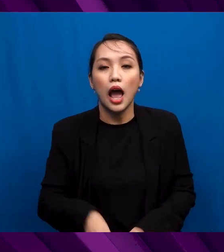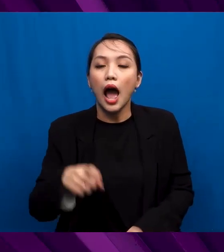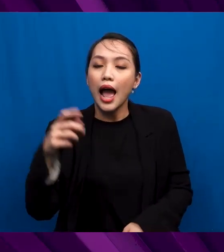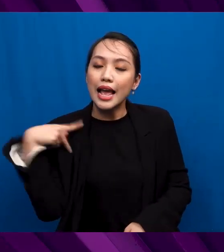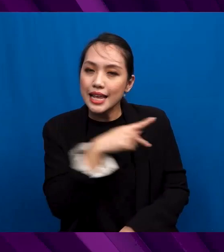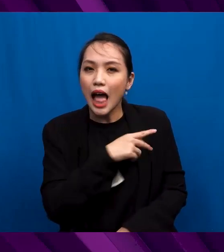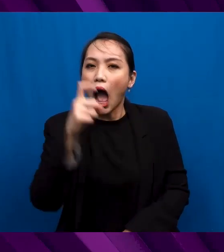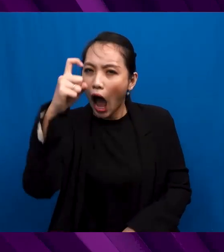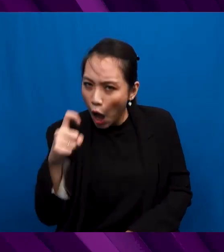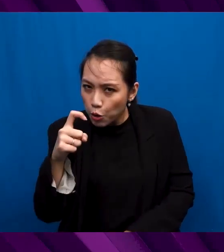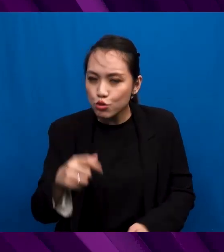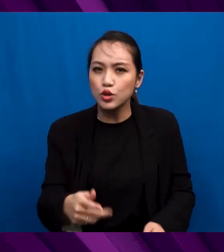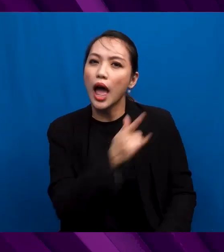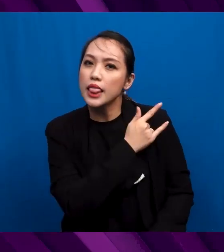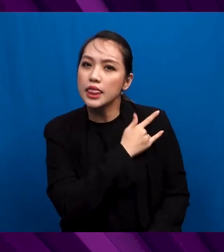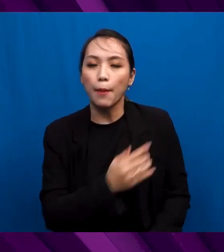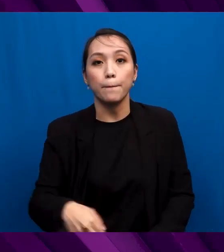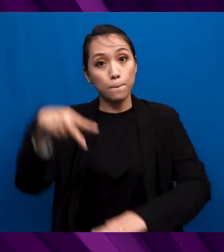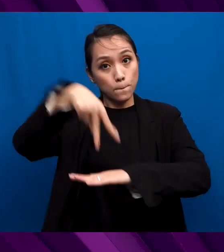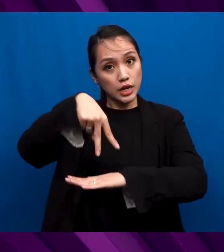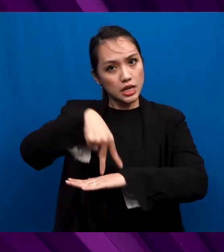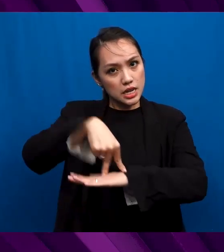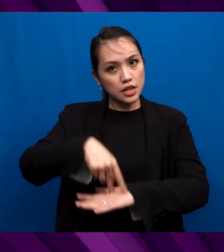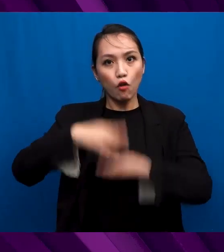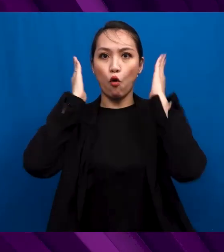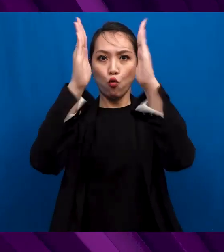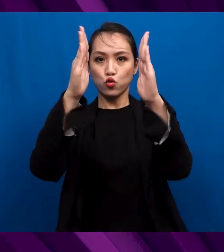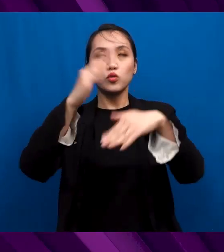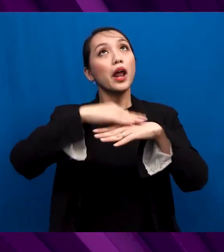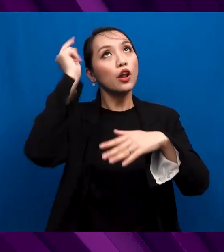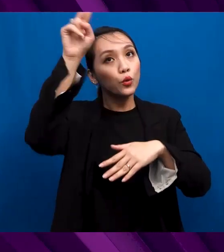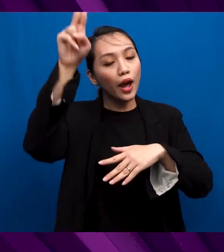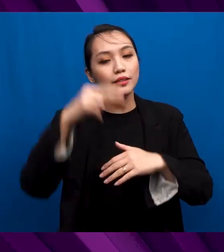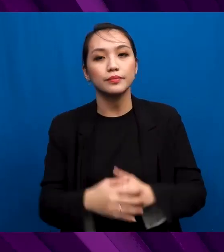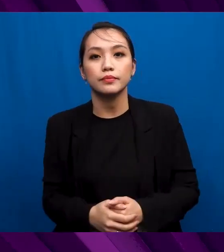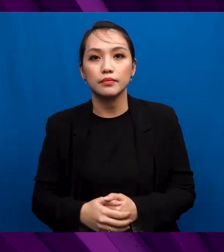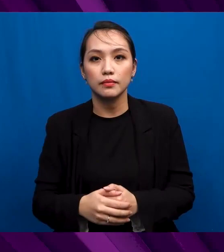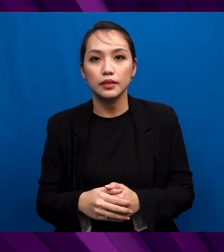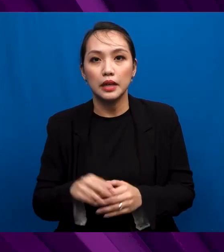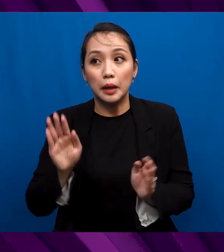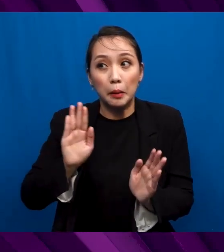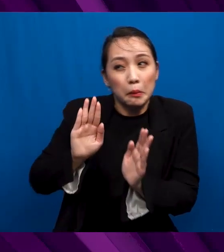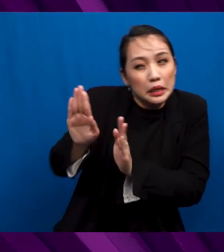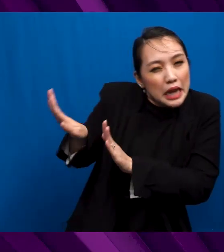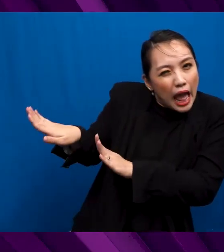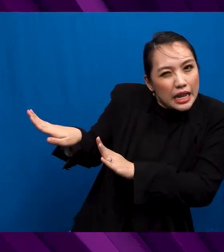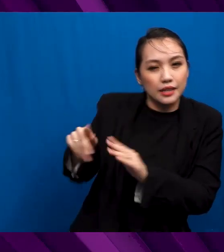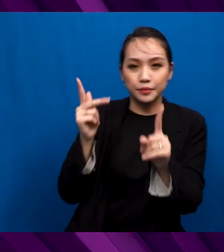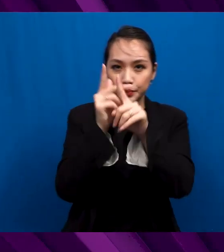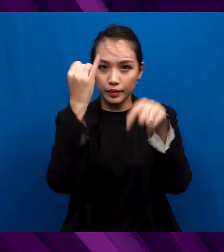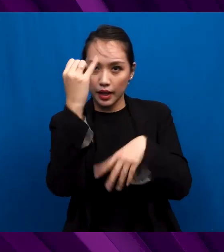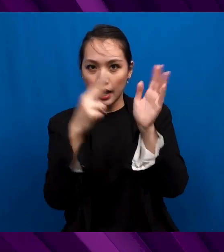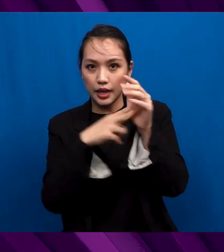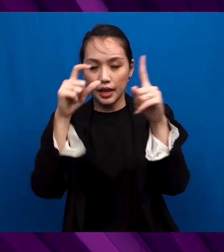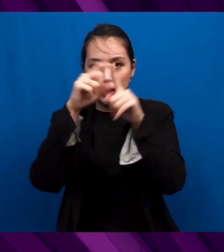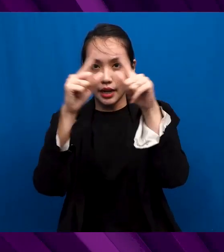Jangan main-main dengan Roh Kudus. Kalau kita mau diberkati Tuhan, hindari dosa benci, hindari penyembahan berhala. Jangan ada padamu Allah